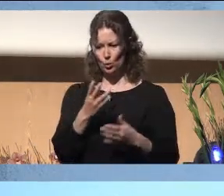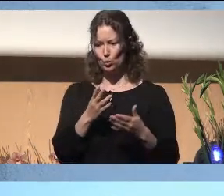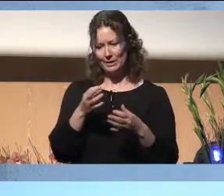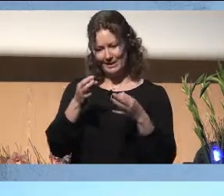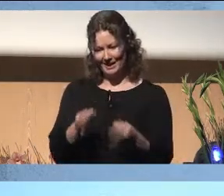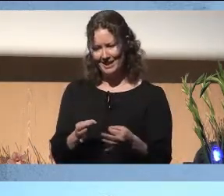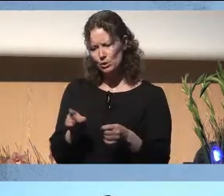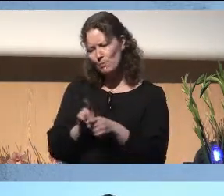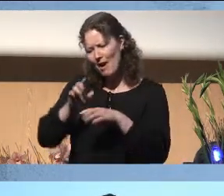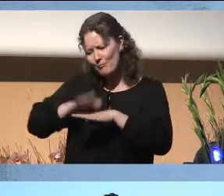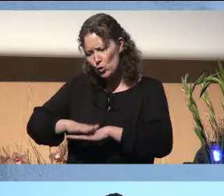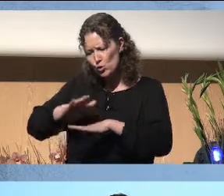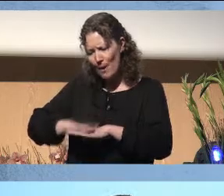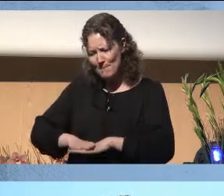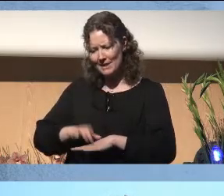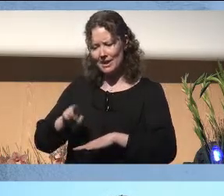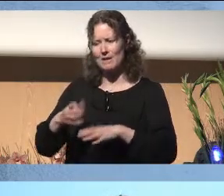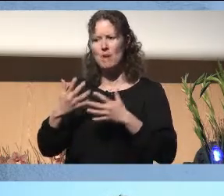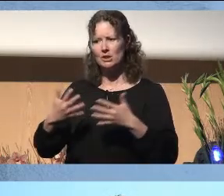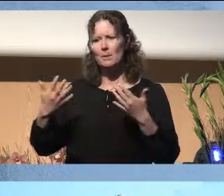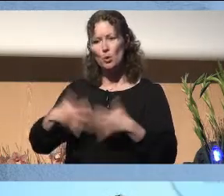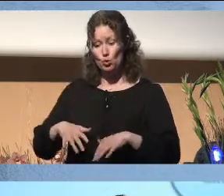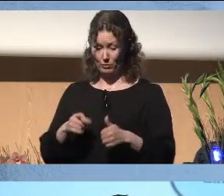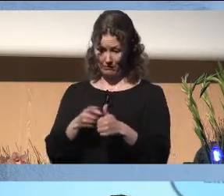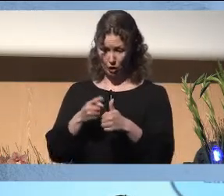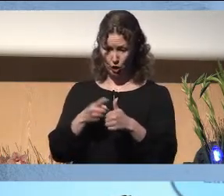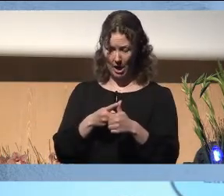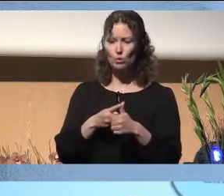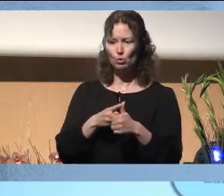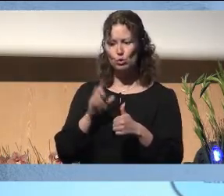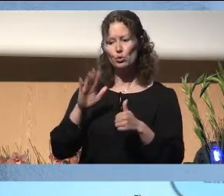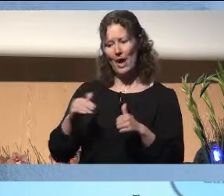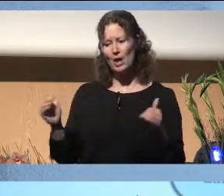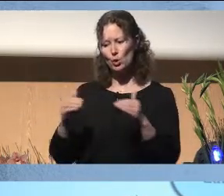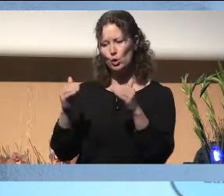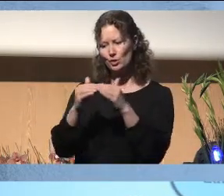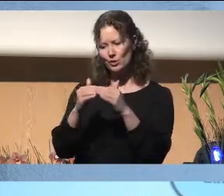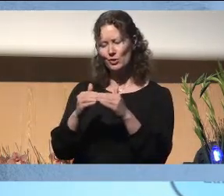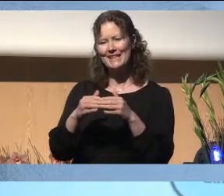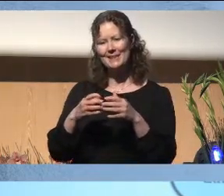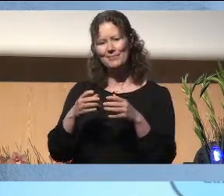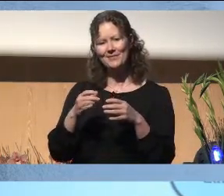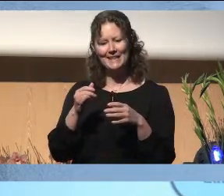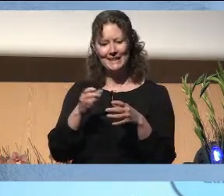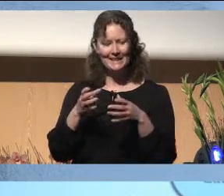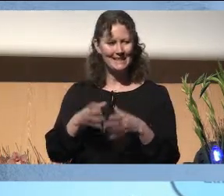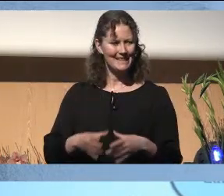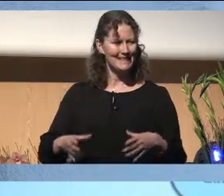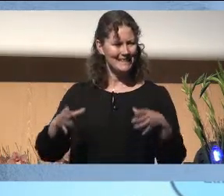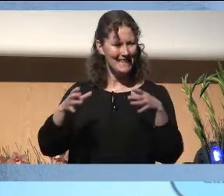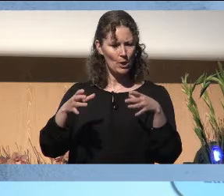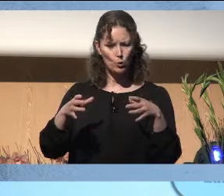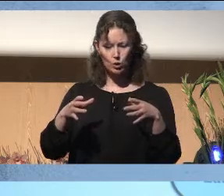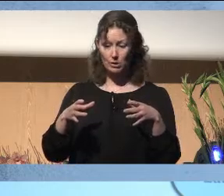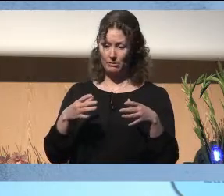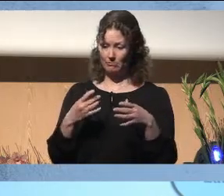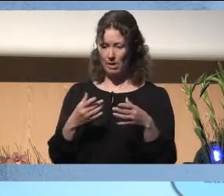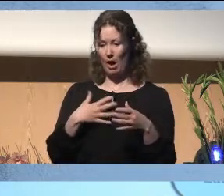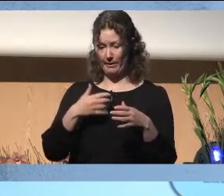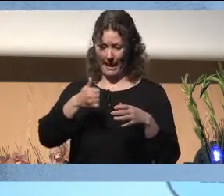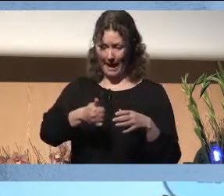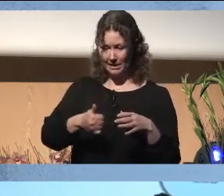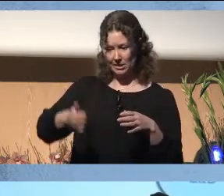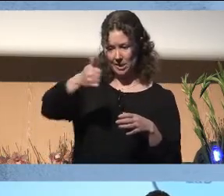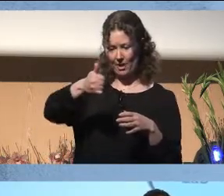är fundamenten i massproduktion. Det första är att man är organiserad i silos. Var och en för sig. De har egna